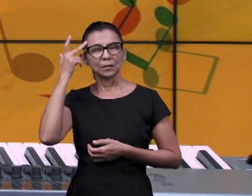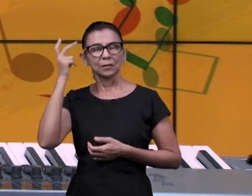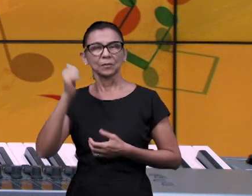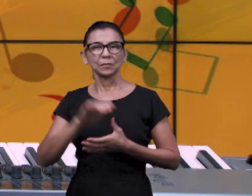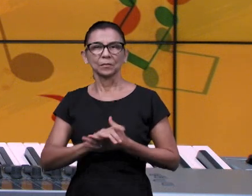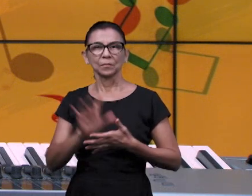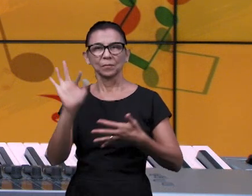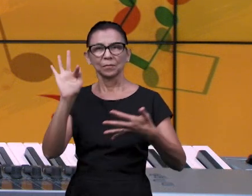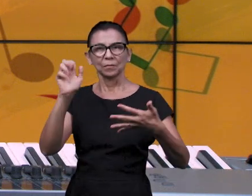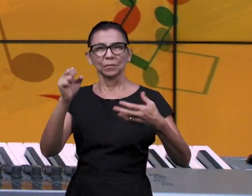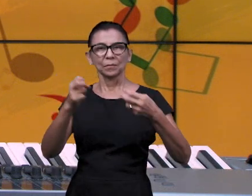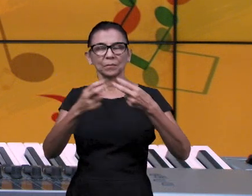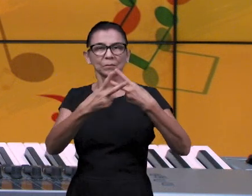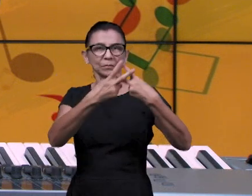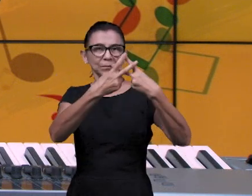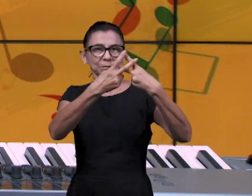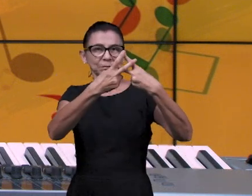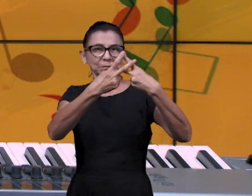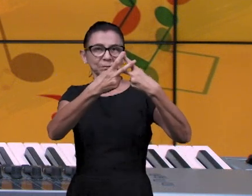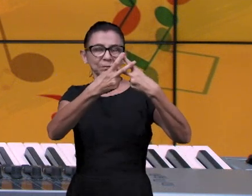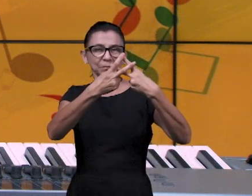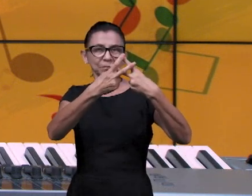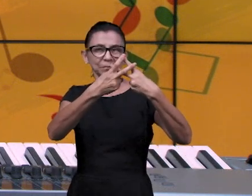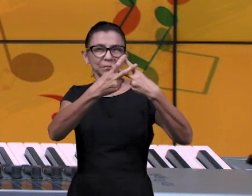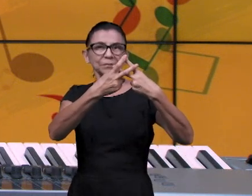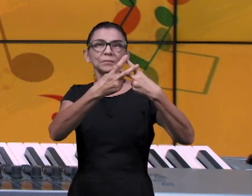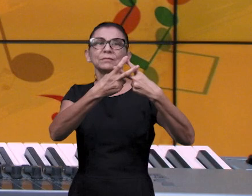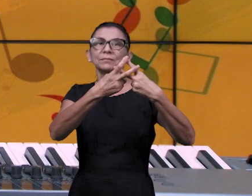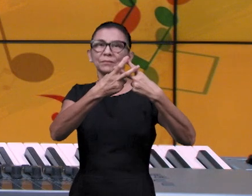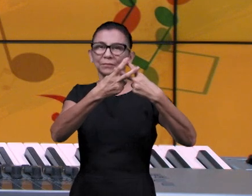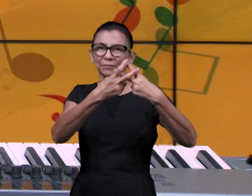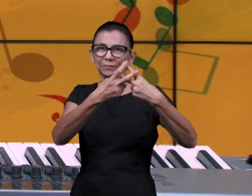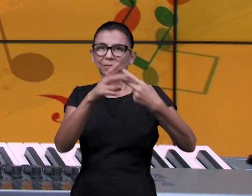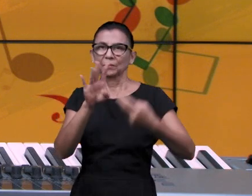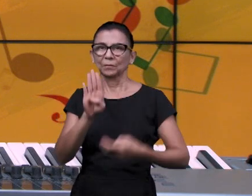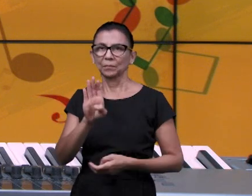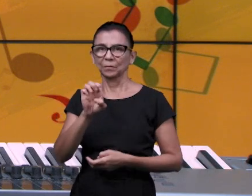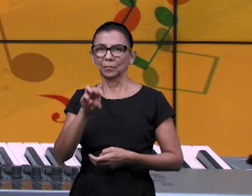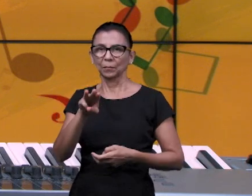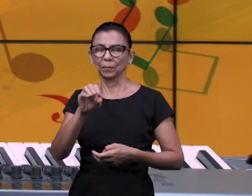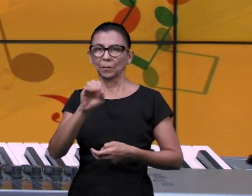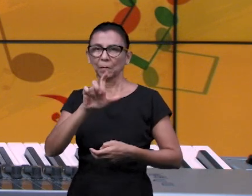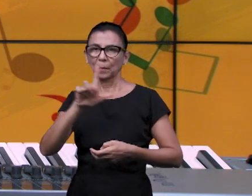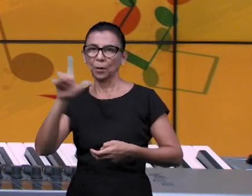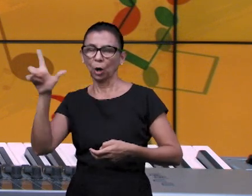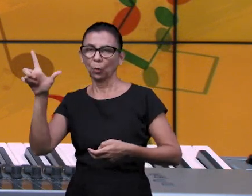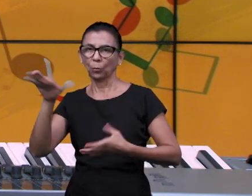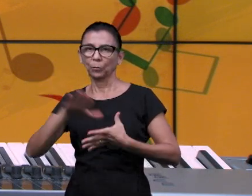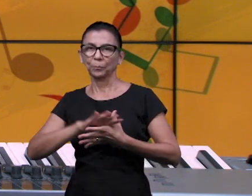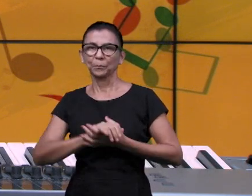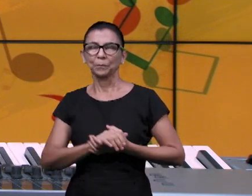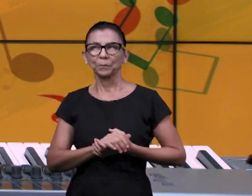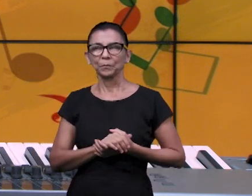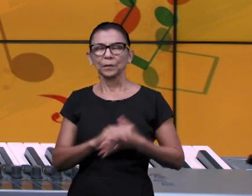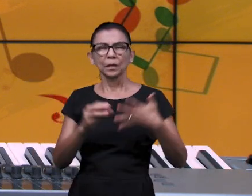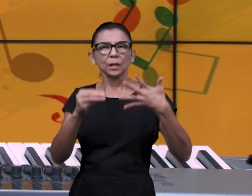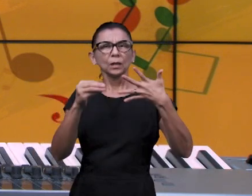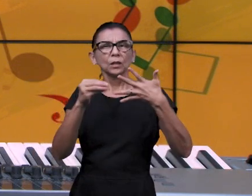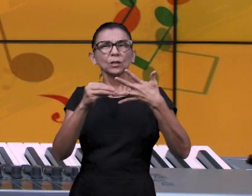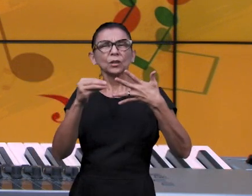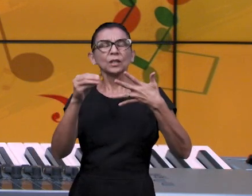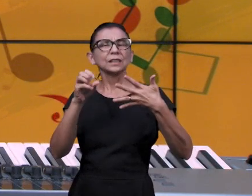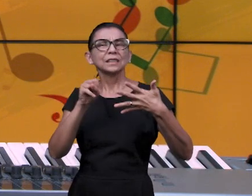Fa jazz. Et là, nous avons appris sur le bémol. La note Si. Si naturel.